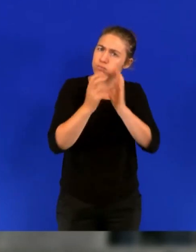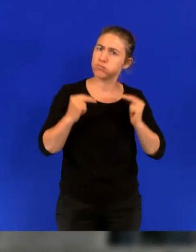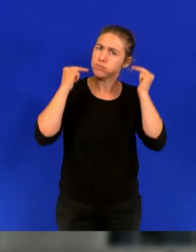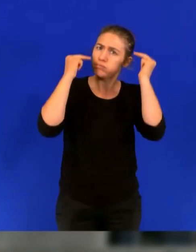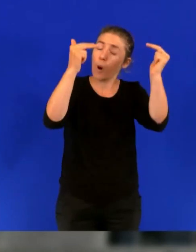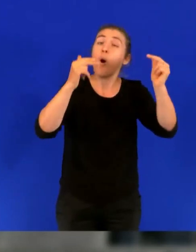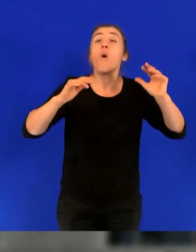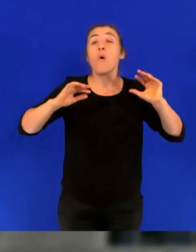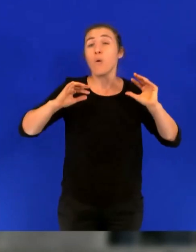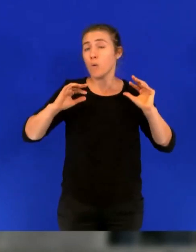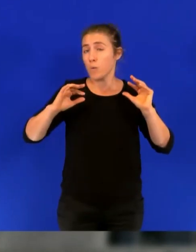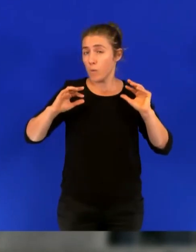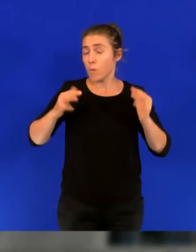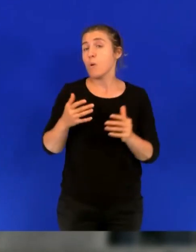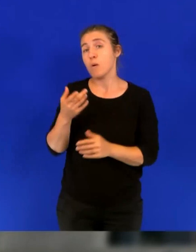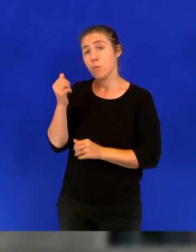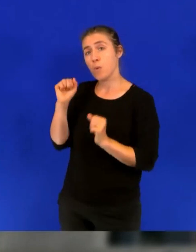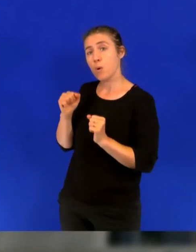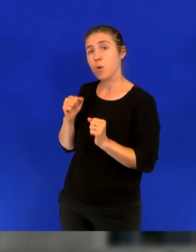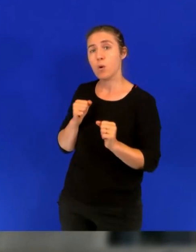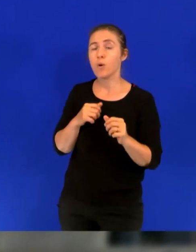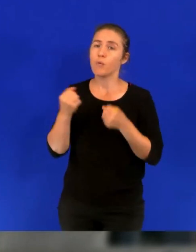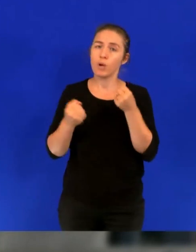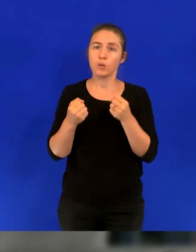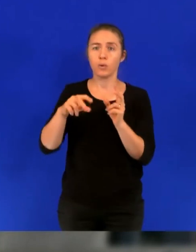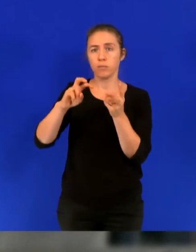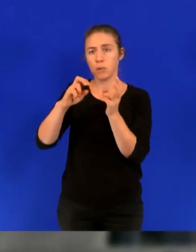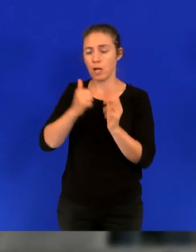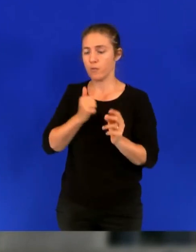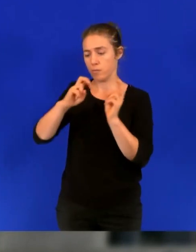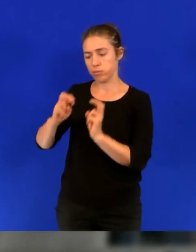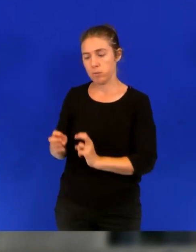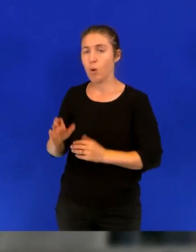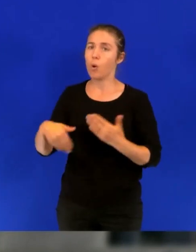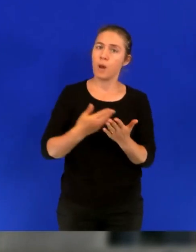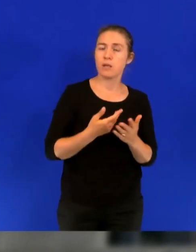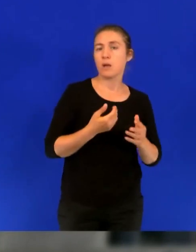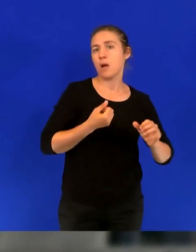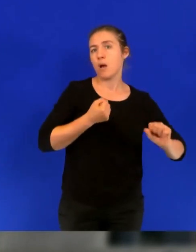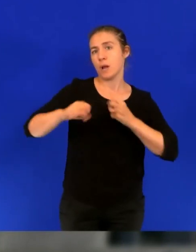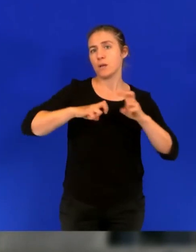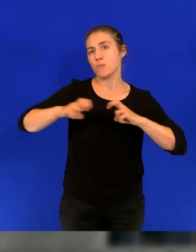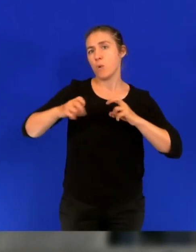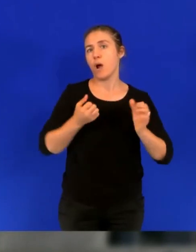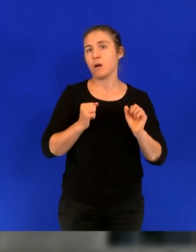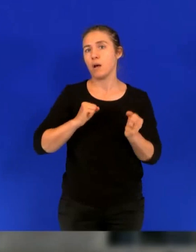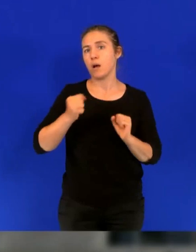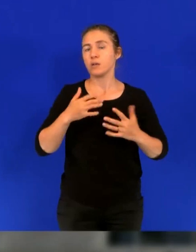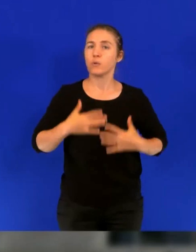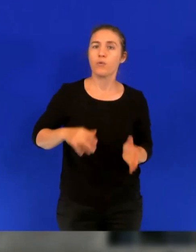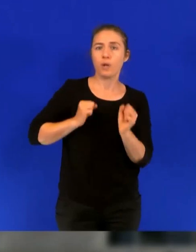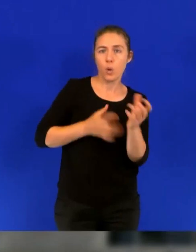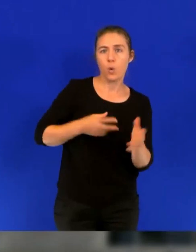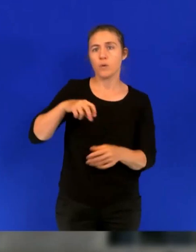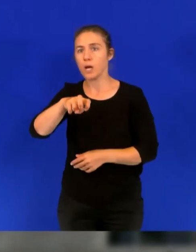manière significative la part des modes motorisés individuels au profit des modes actifs, avec pour ambition 13 points supplémentaires